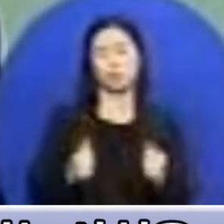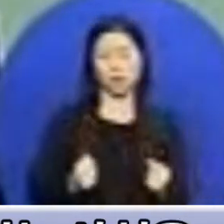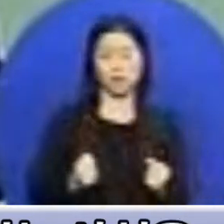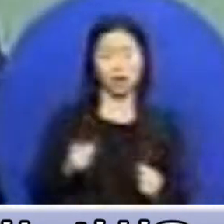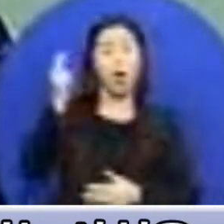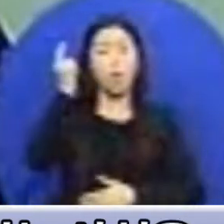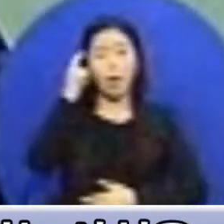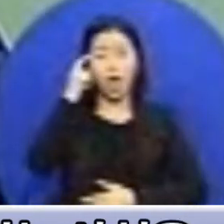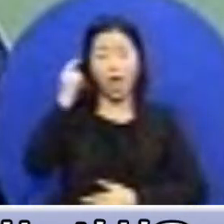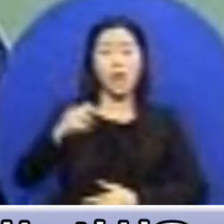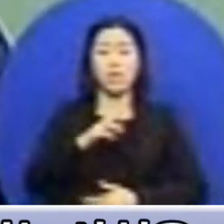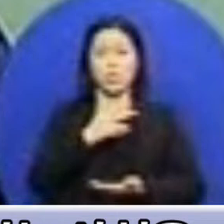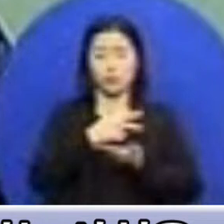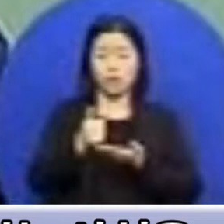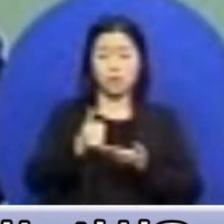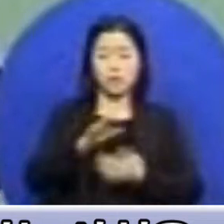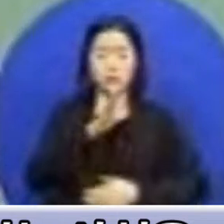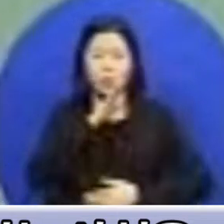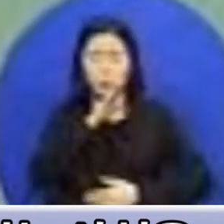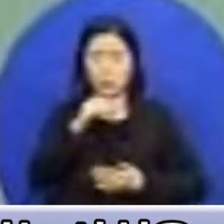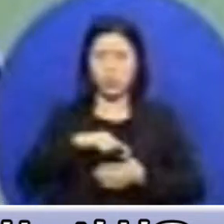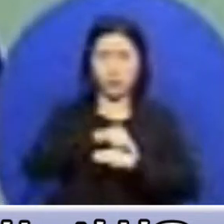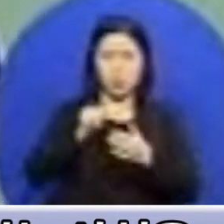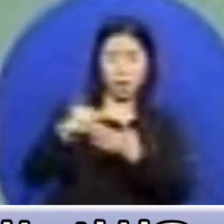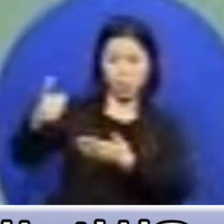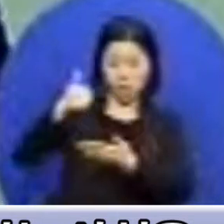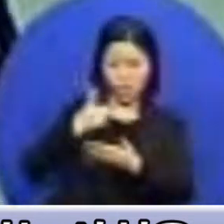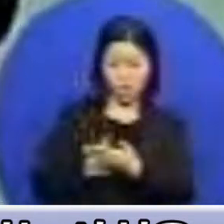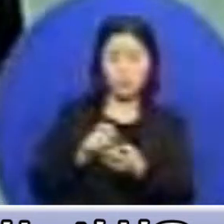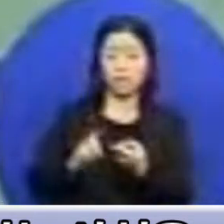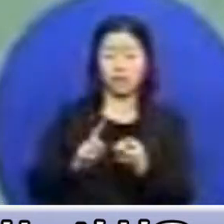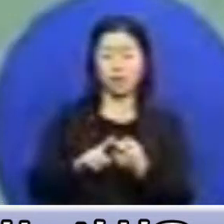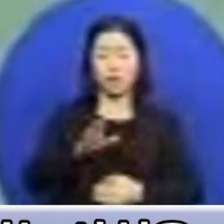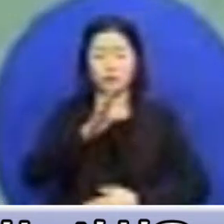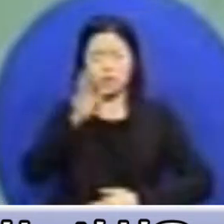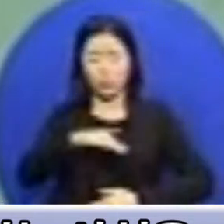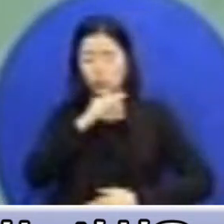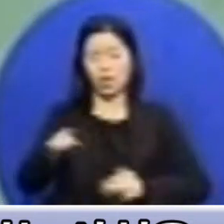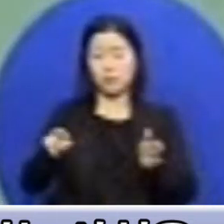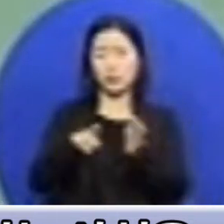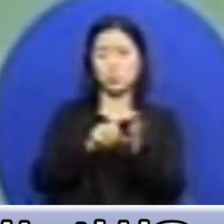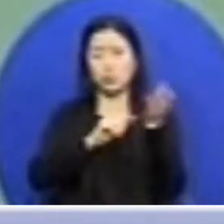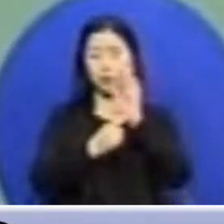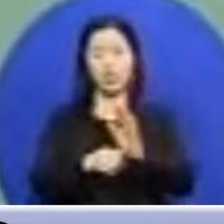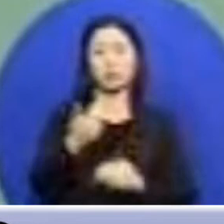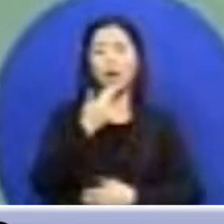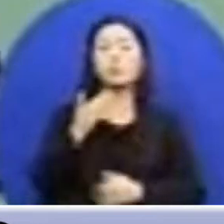예수님이 진짜 내 마음에 와 계시다는 사실을 절대로 믿음으로 반응하지 않기 때문입니다